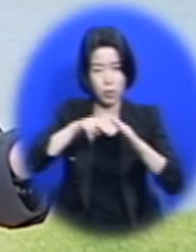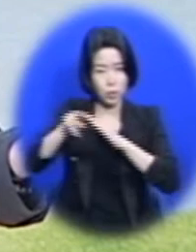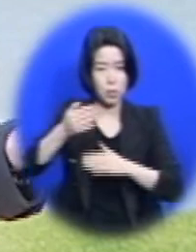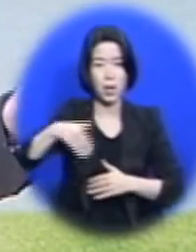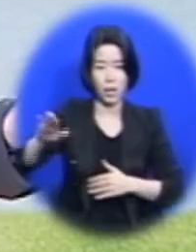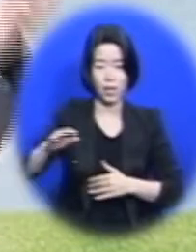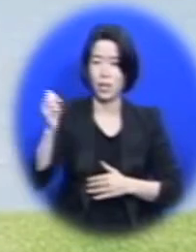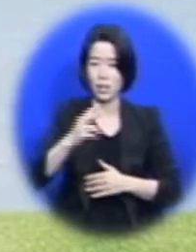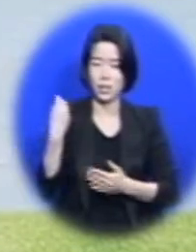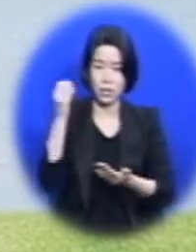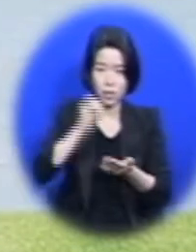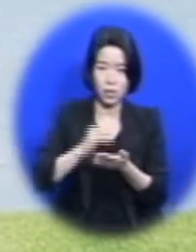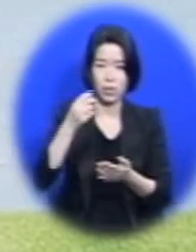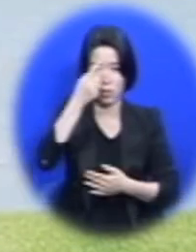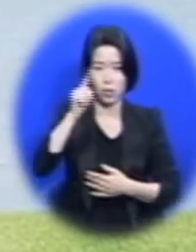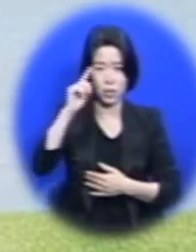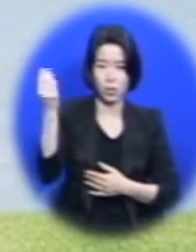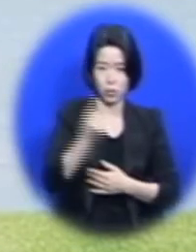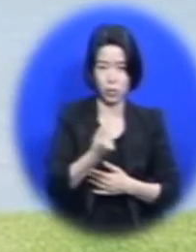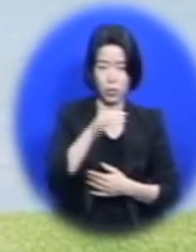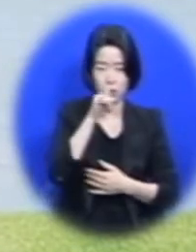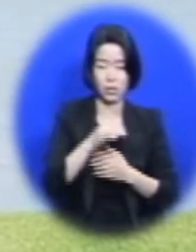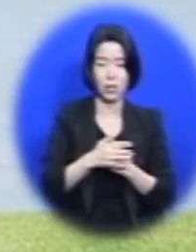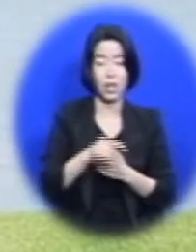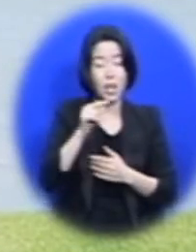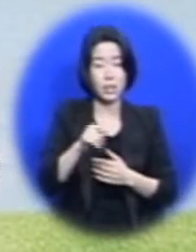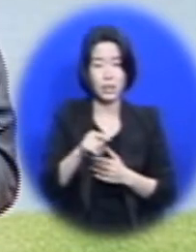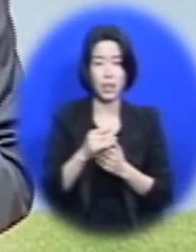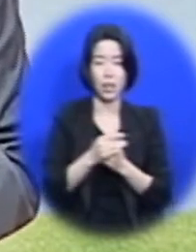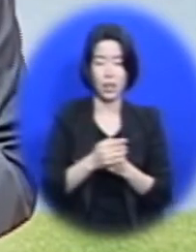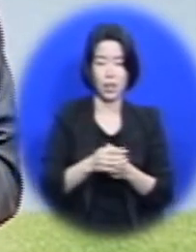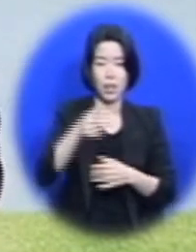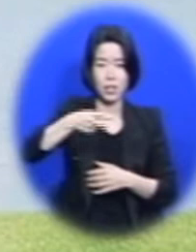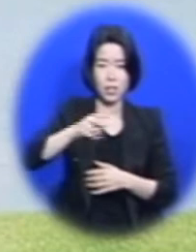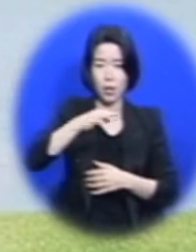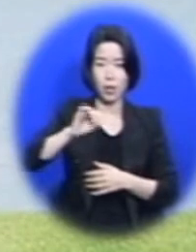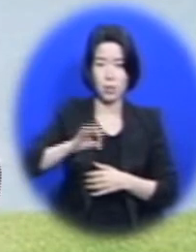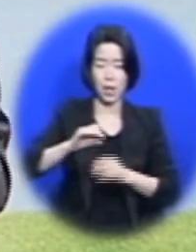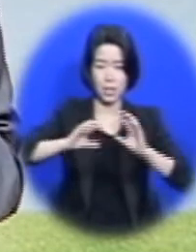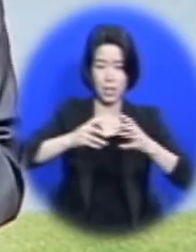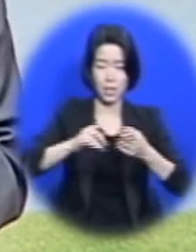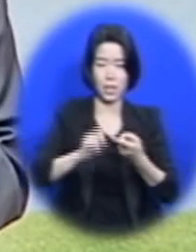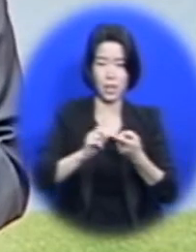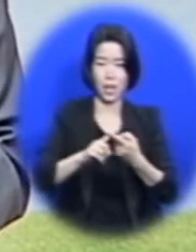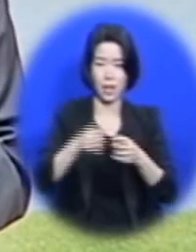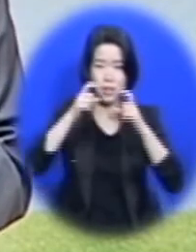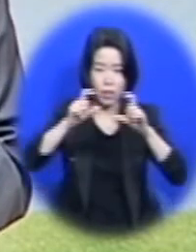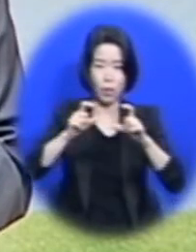했다가 다시 러시아로 돌아갔습니다. 그가 서방세계에 대한 경고라는 책을